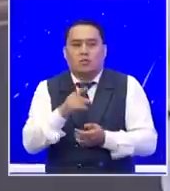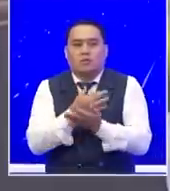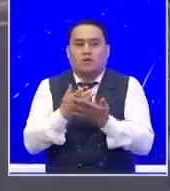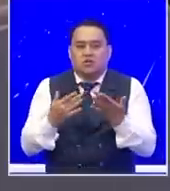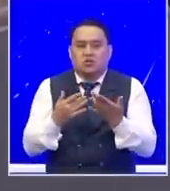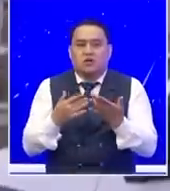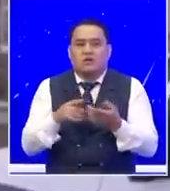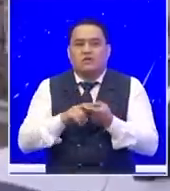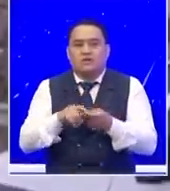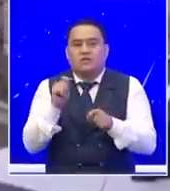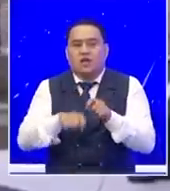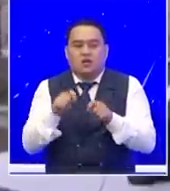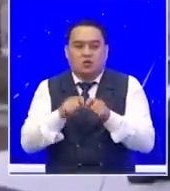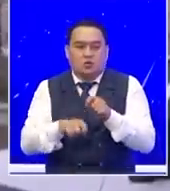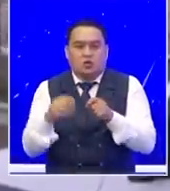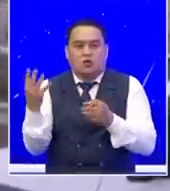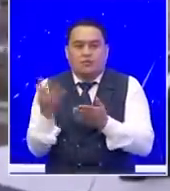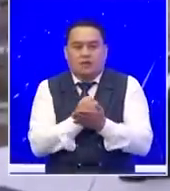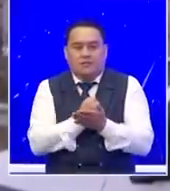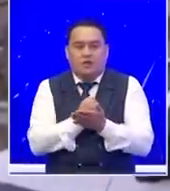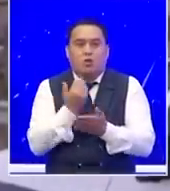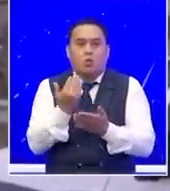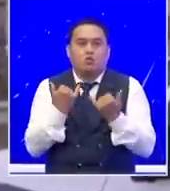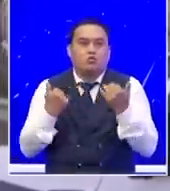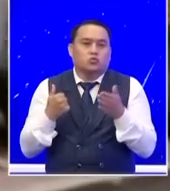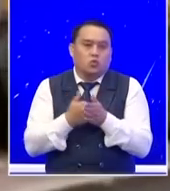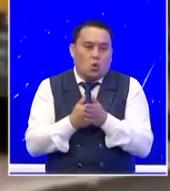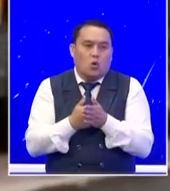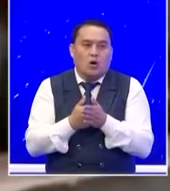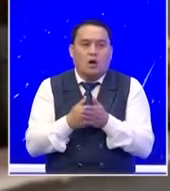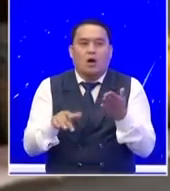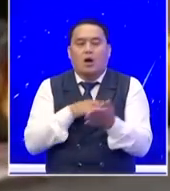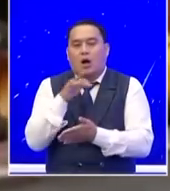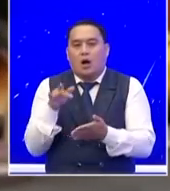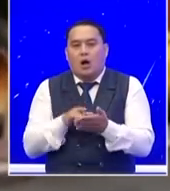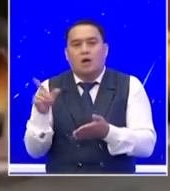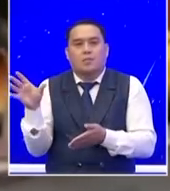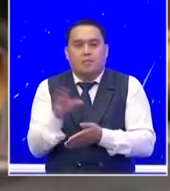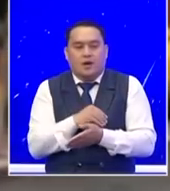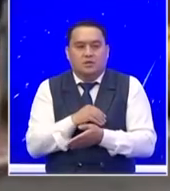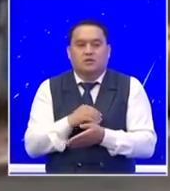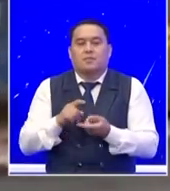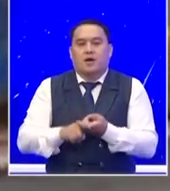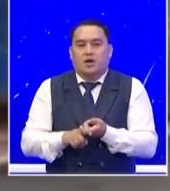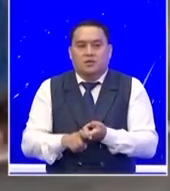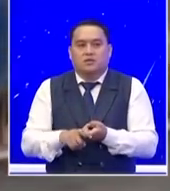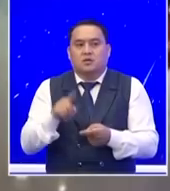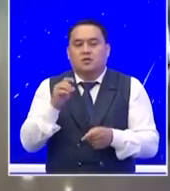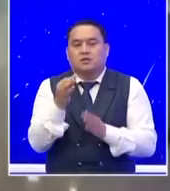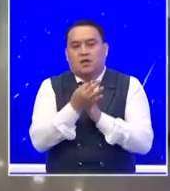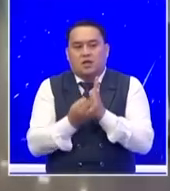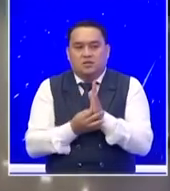аймағында вирусты тексеру кезінде анықталған. Осыған дейін бұл қаланың барлық тұрғыны індетке байланысты тест